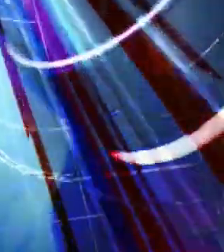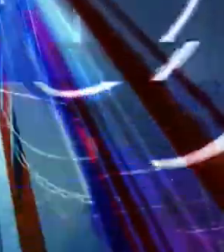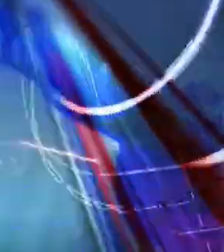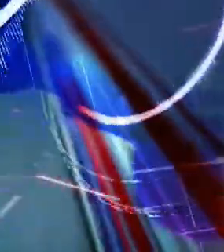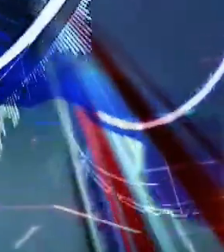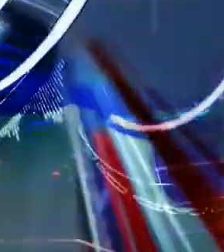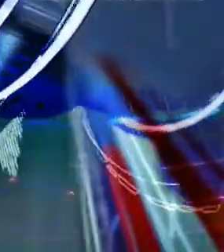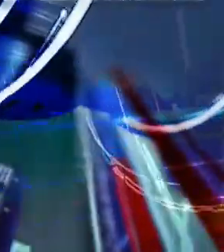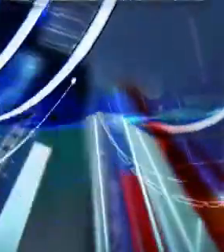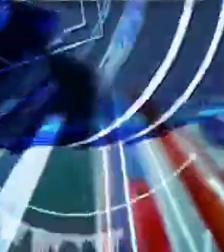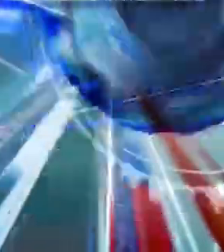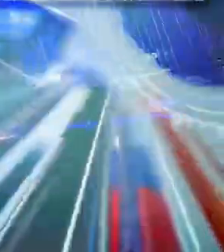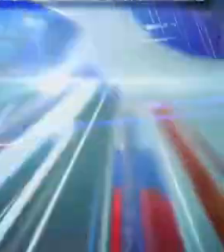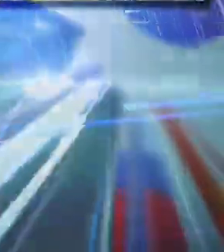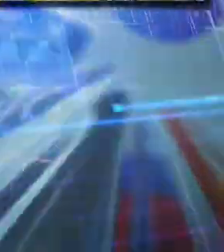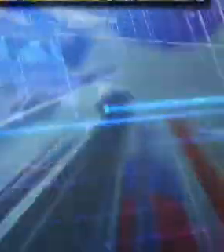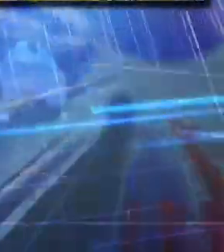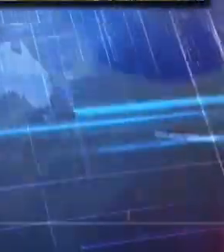MUZIEK